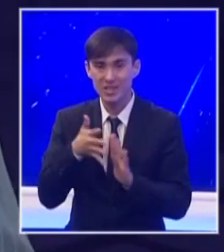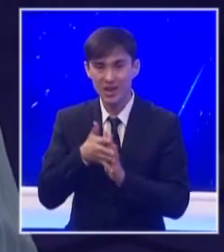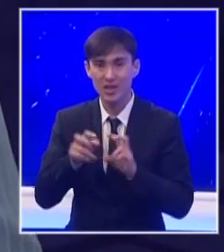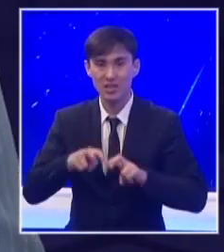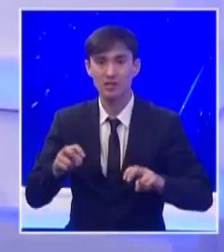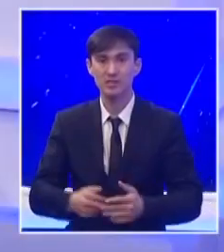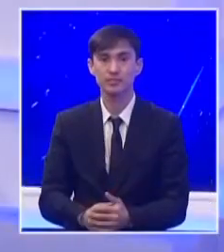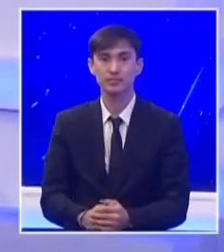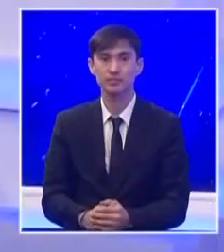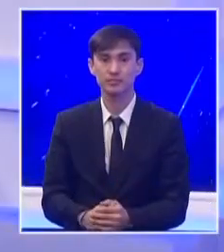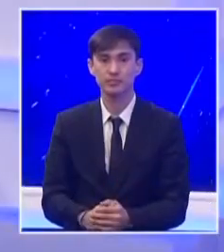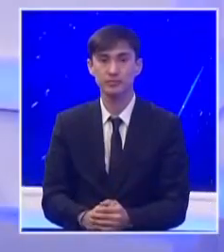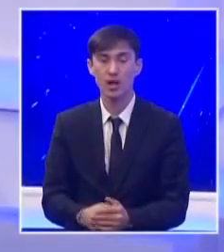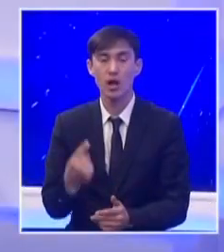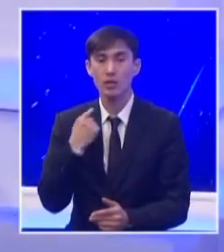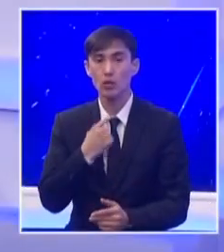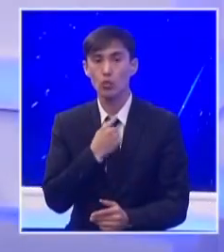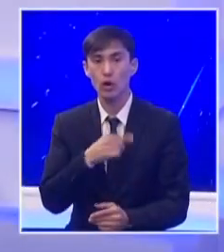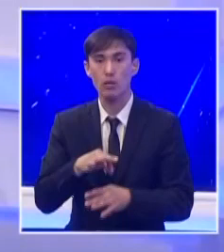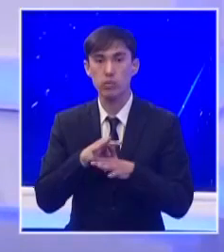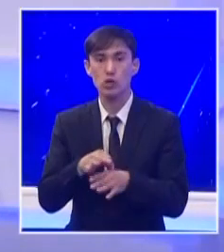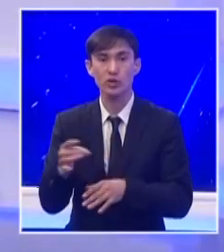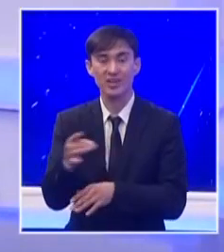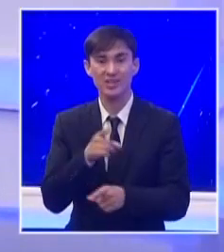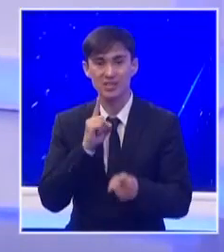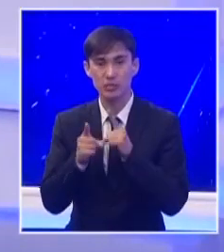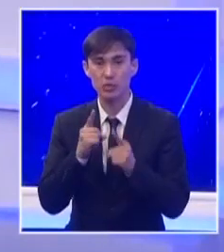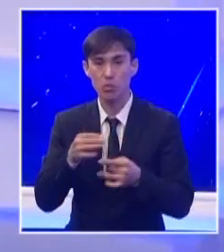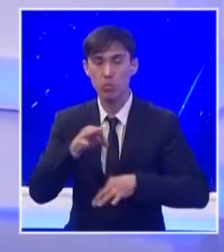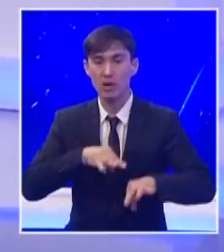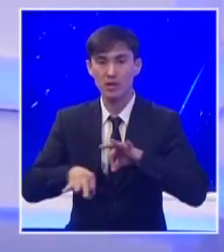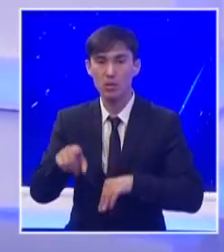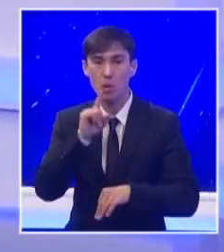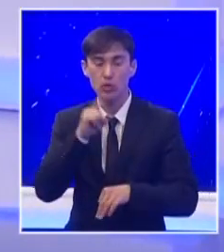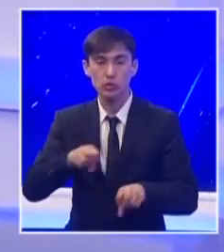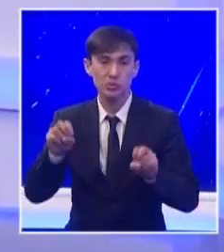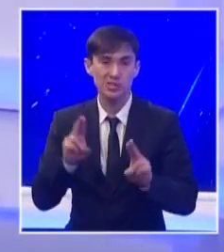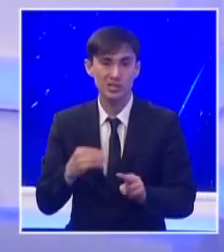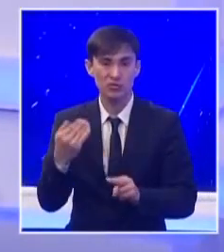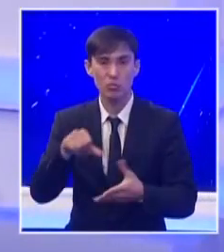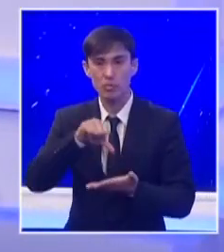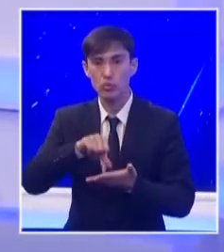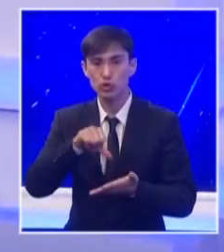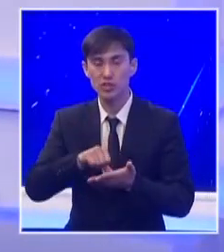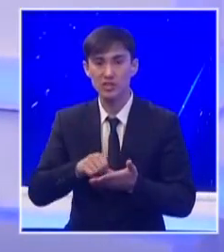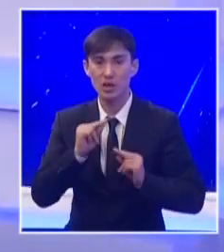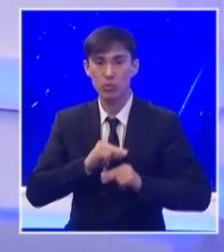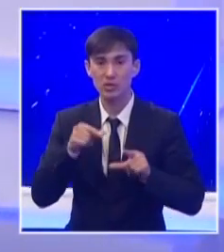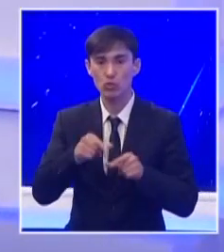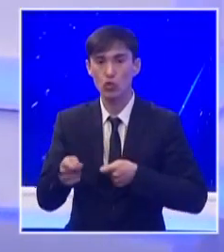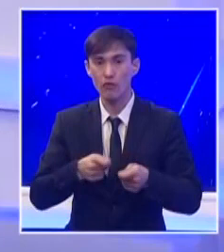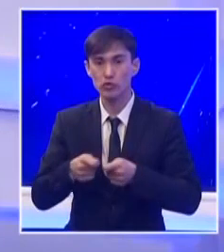анализ. В Талдыкургане прошел региональный семинар по проекту «Молодой специалист». В нем приняли участие работодатели